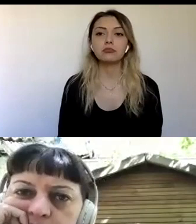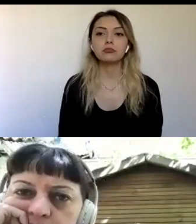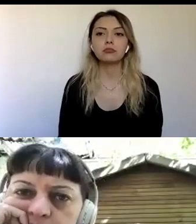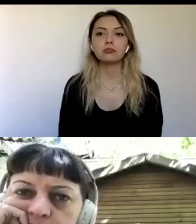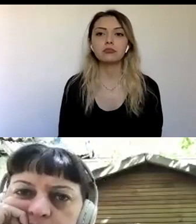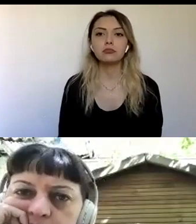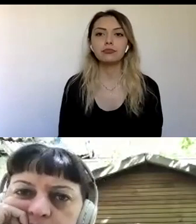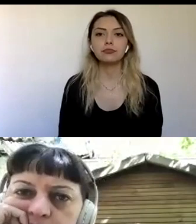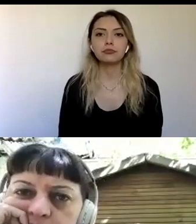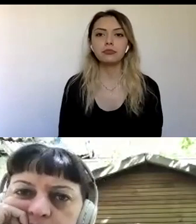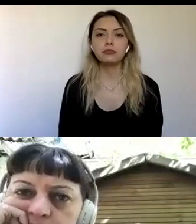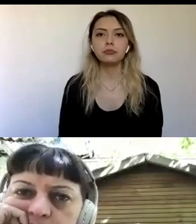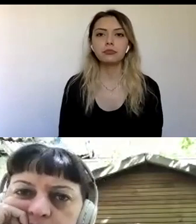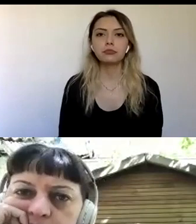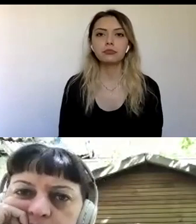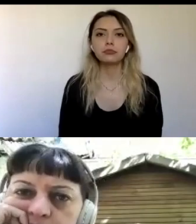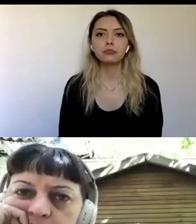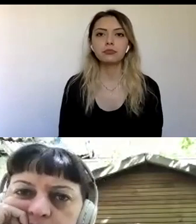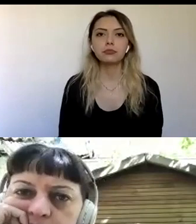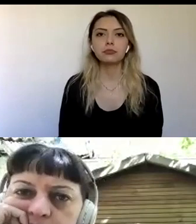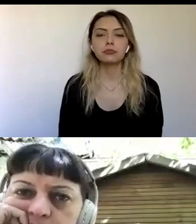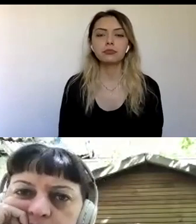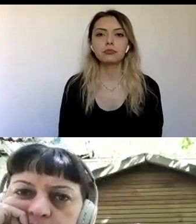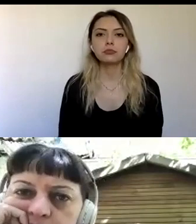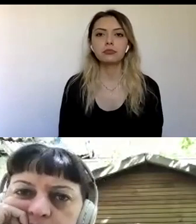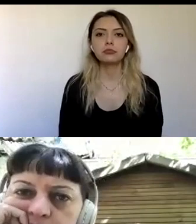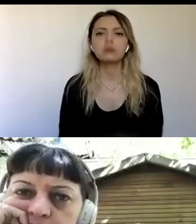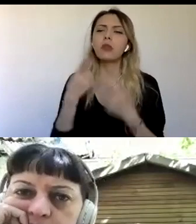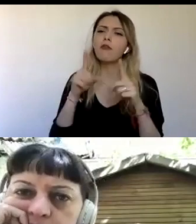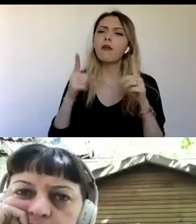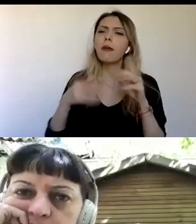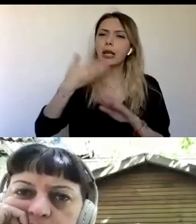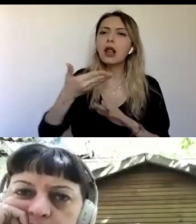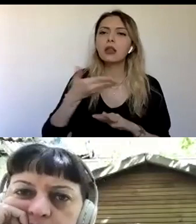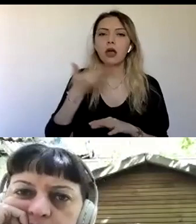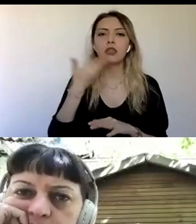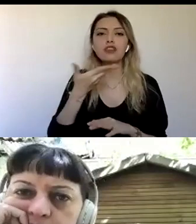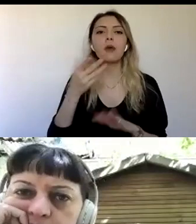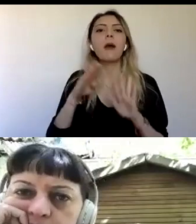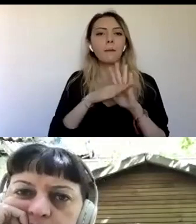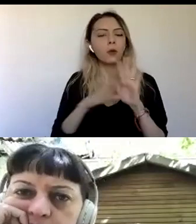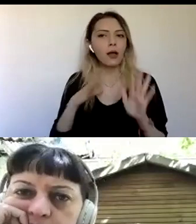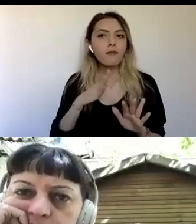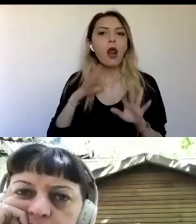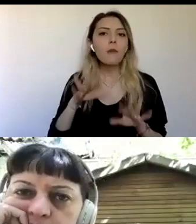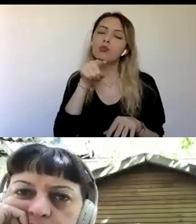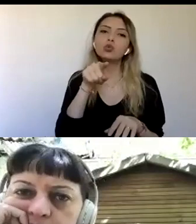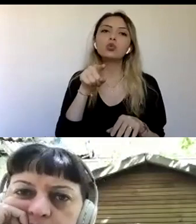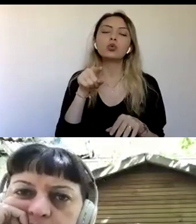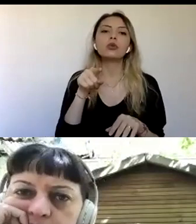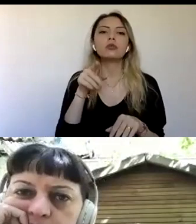görebilirim. Bunları istersem birazdan anlatacağım programlarla Google Drive yani Excel'e ya da bir